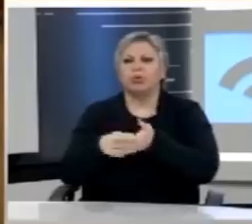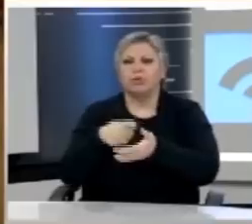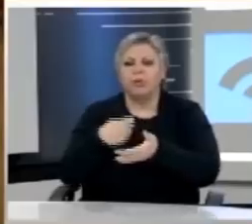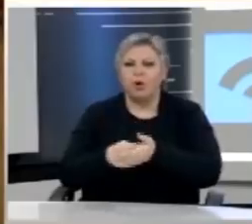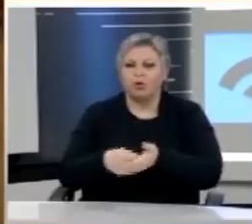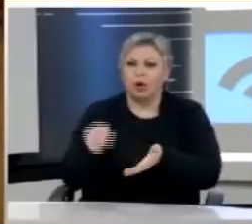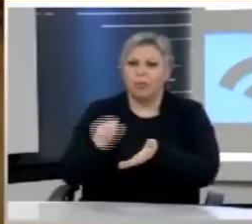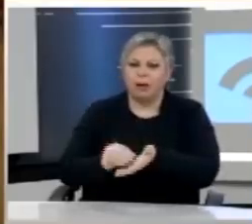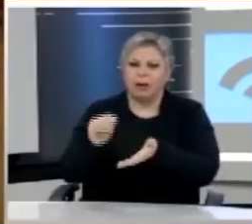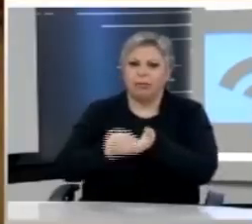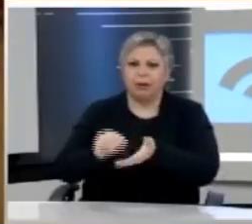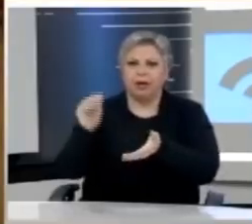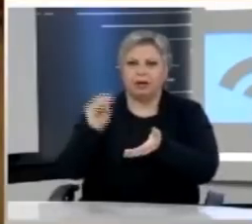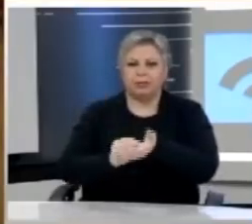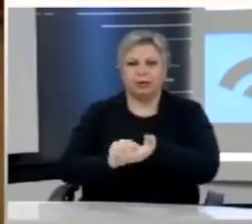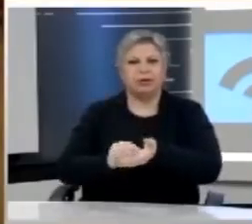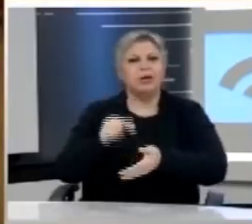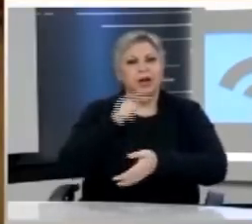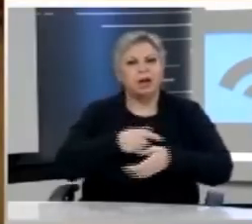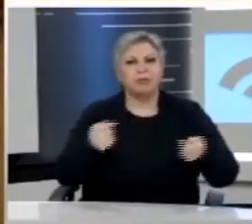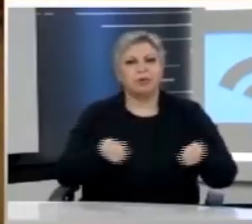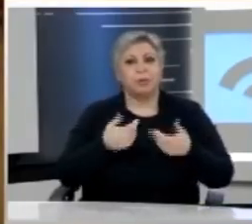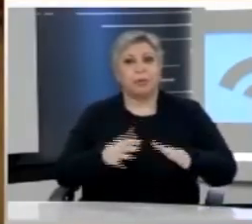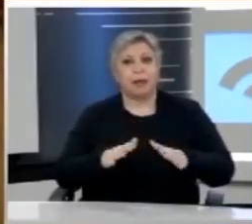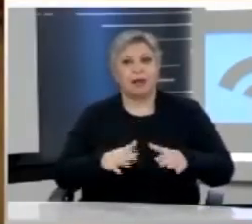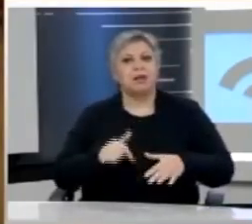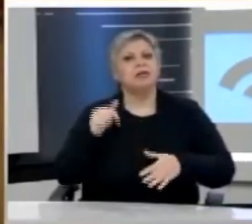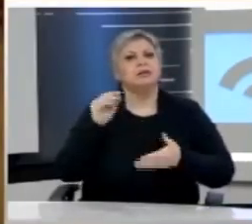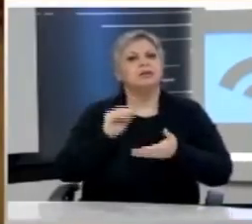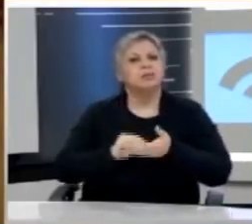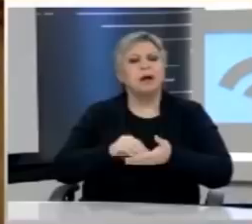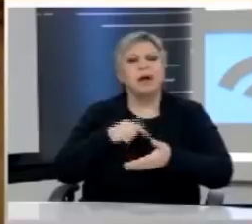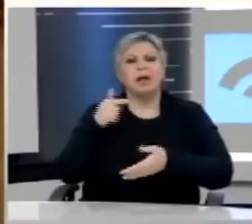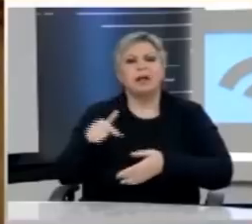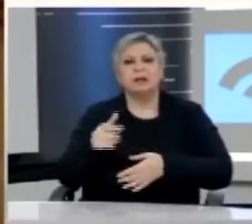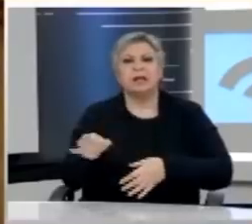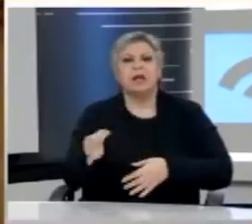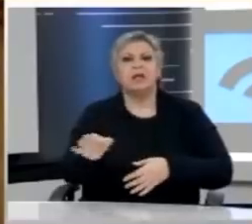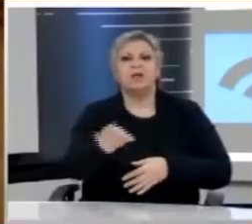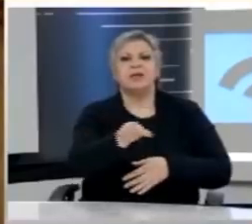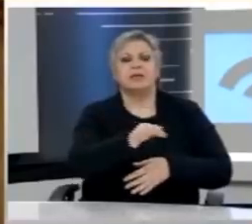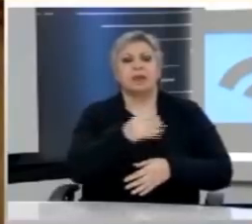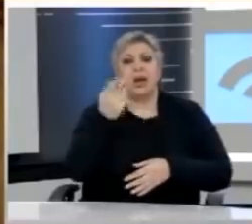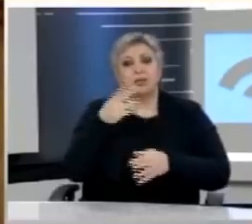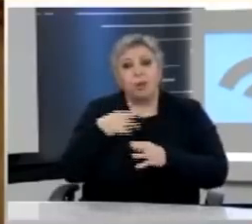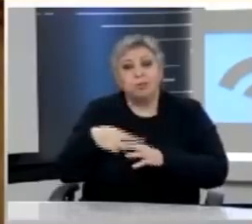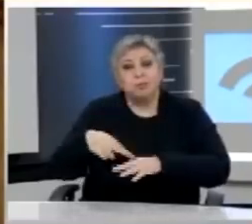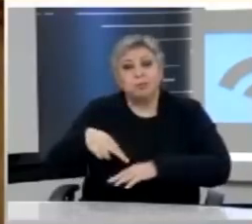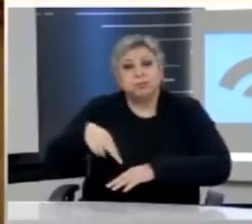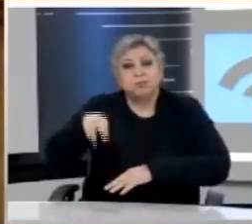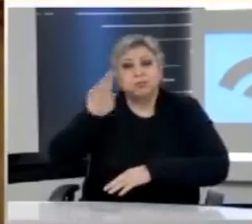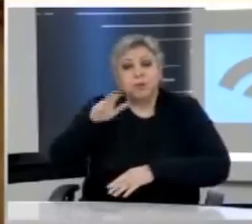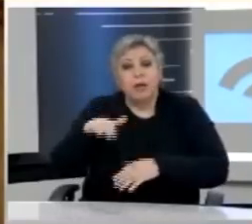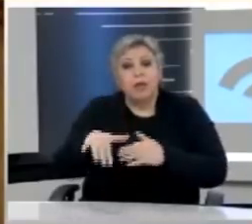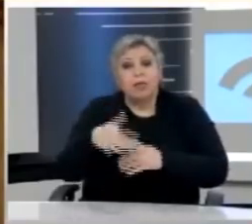Καταφέρατε ένα γενναίο πλήγμα στους νησιώτες μας, αυξάνοντας το ΦΠΑ κατά 15% μέσα σε μια